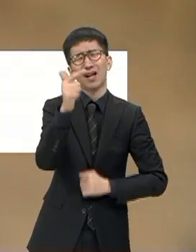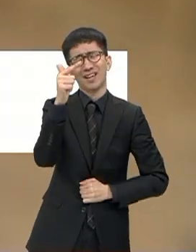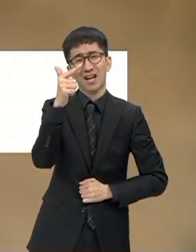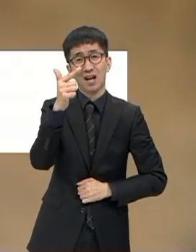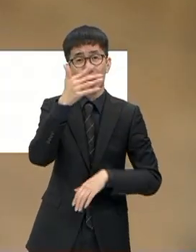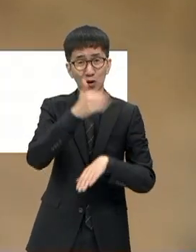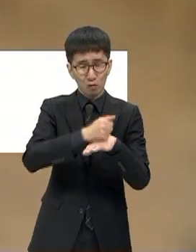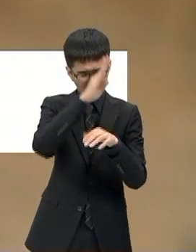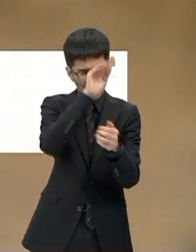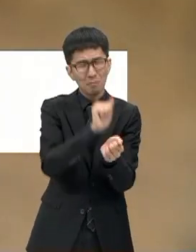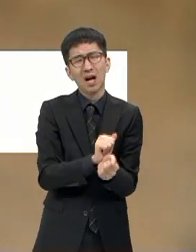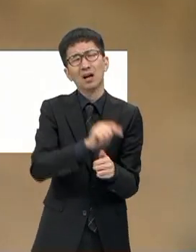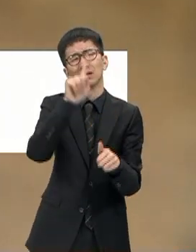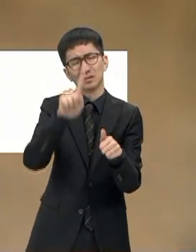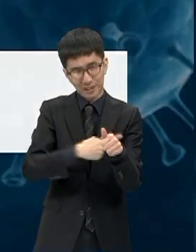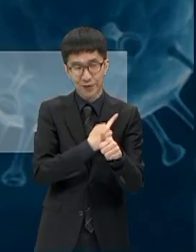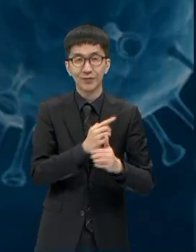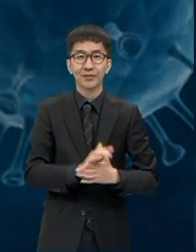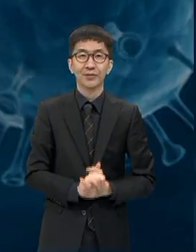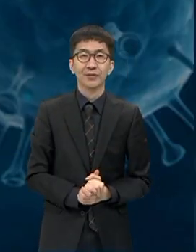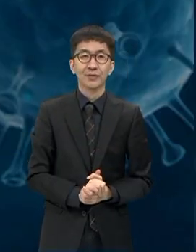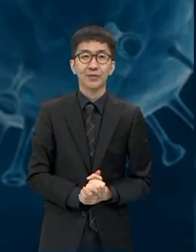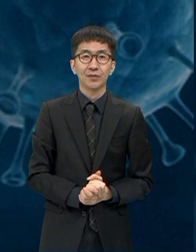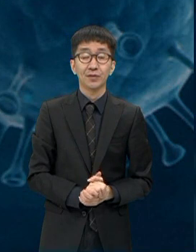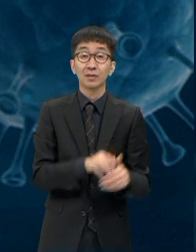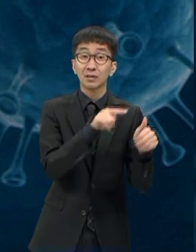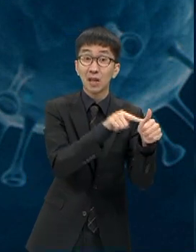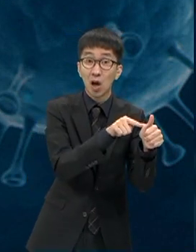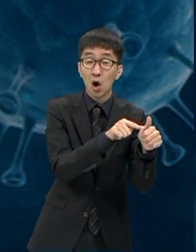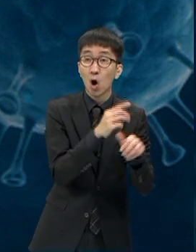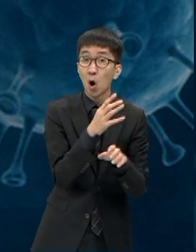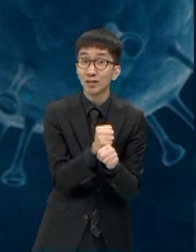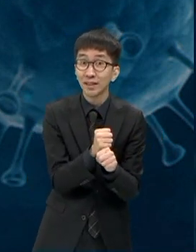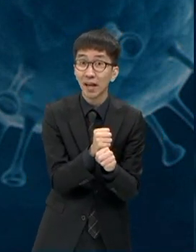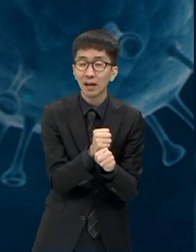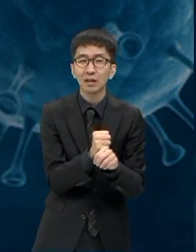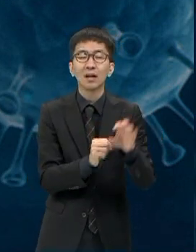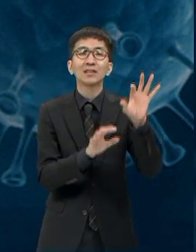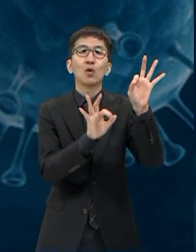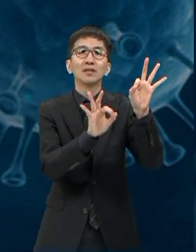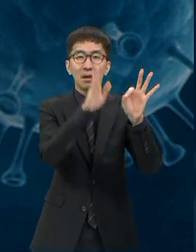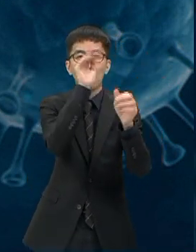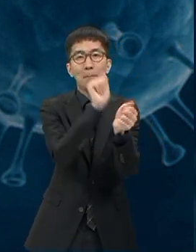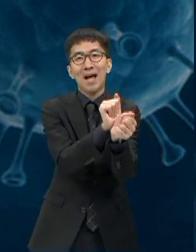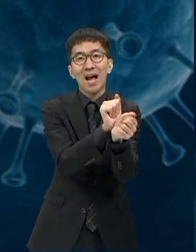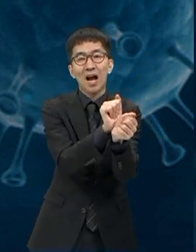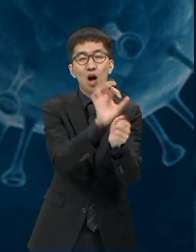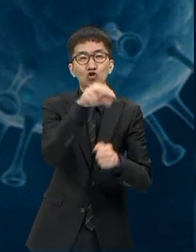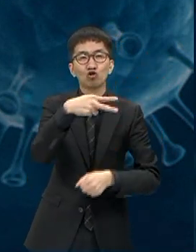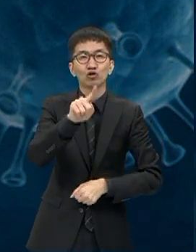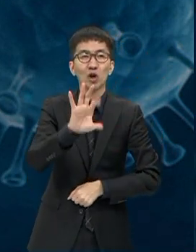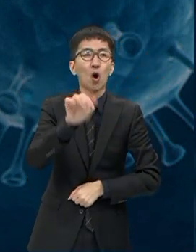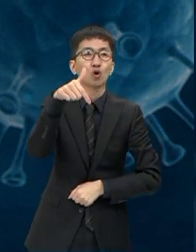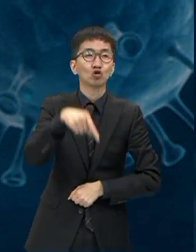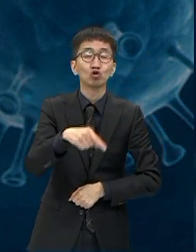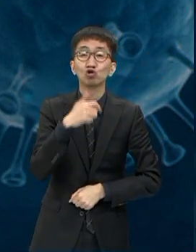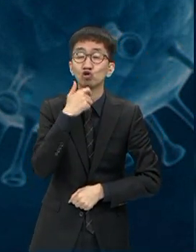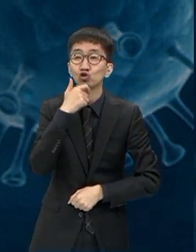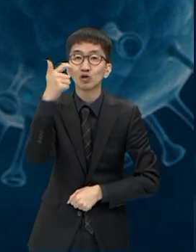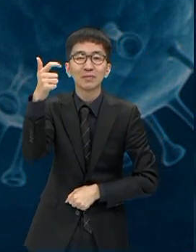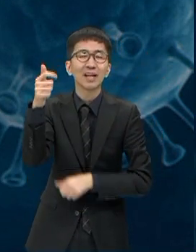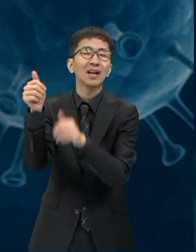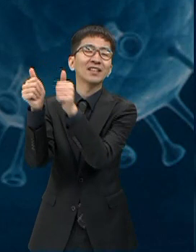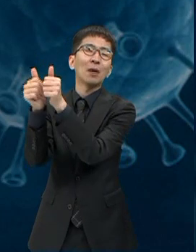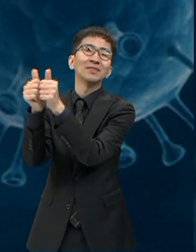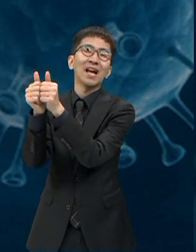감염을 피할 수 없었던 겁니다 a 군은 지난 10일 확진 판정을 받은 유성구 상대동 60대 남성의 손자로